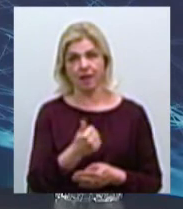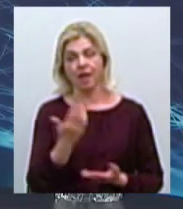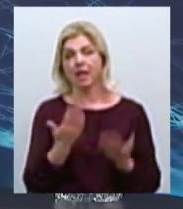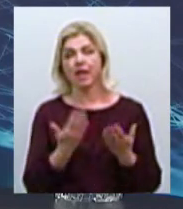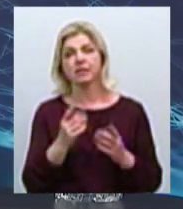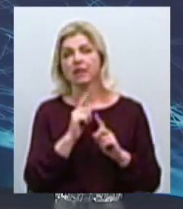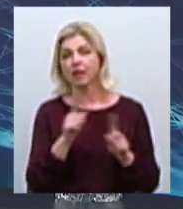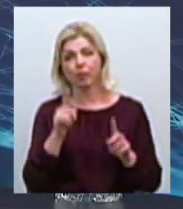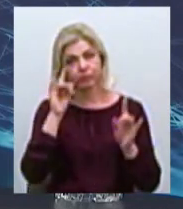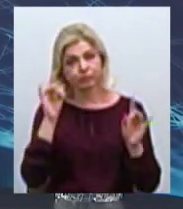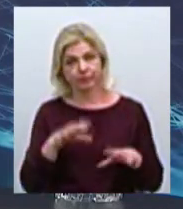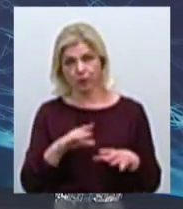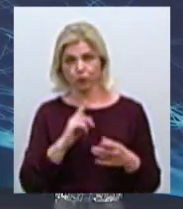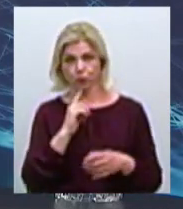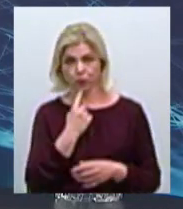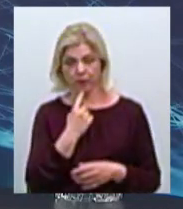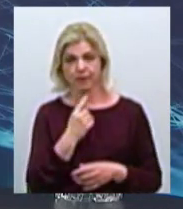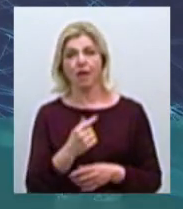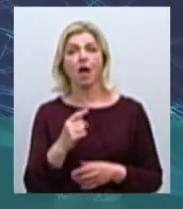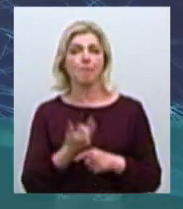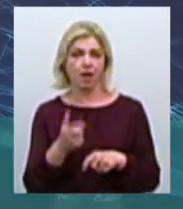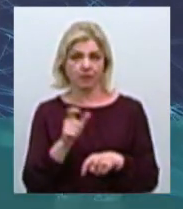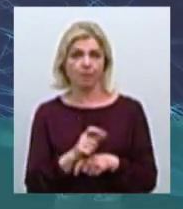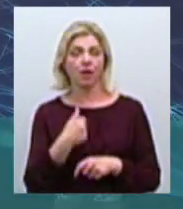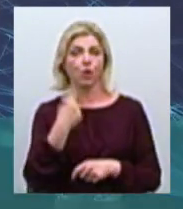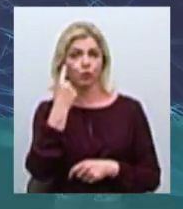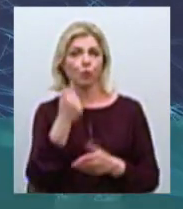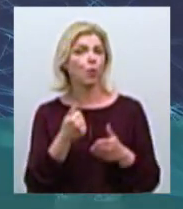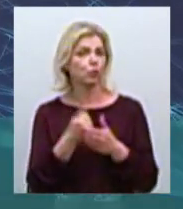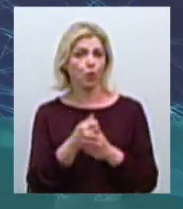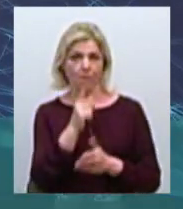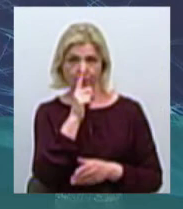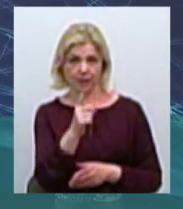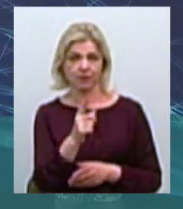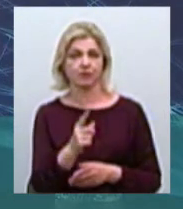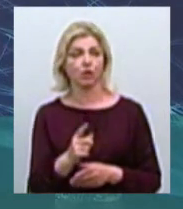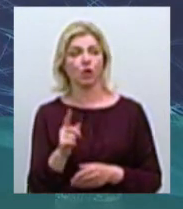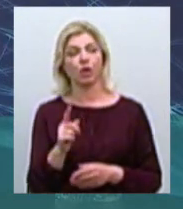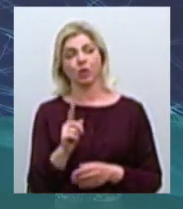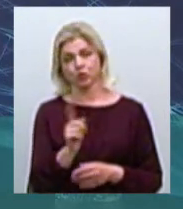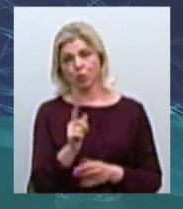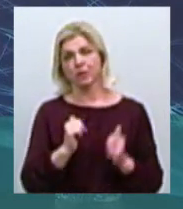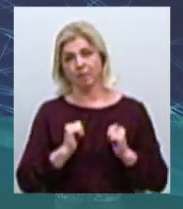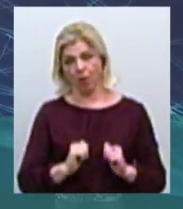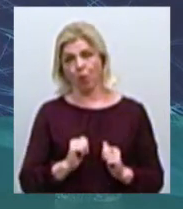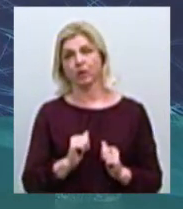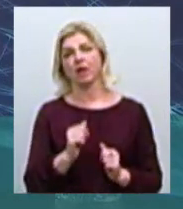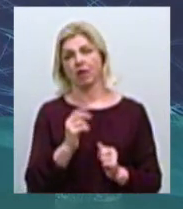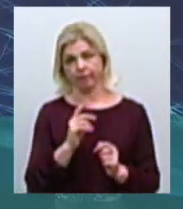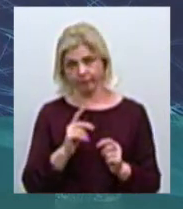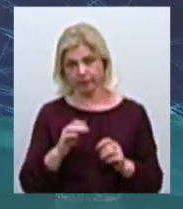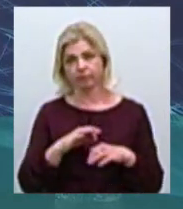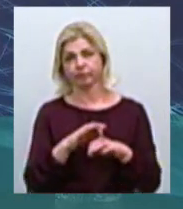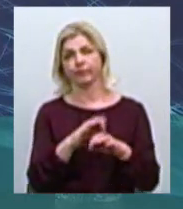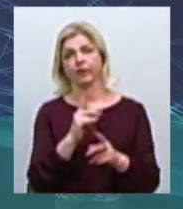каких-то непредвиденных трудностей. Максимально, я думаю, что это будет до месяца. Через месяц мы сможем уже спокойно выйти на маршруты для того, чтобы работать и